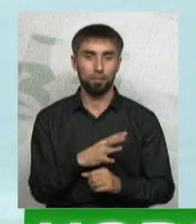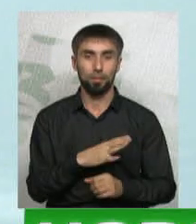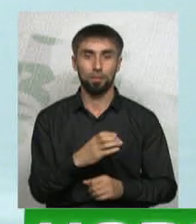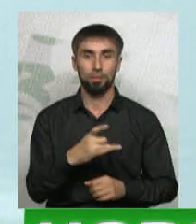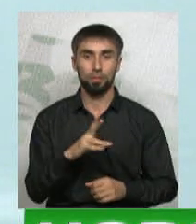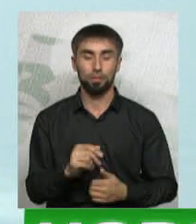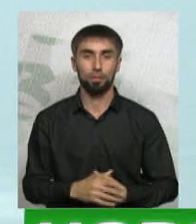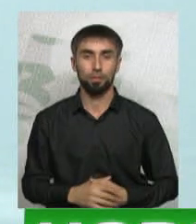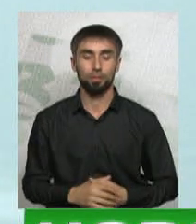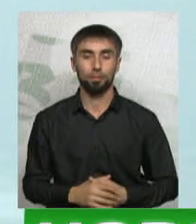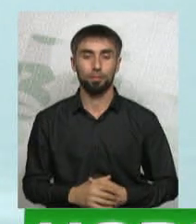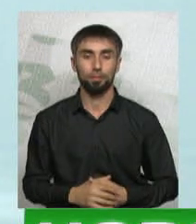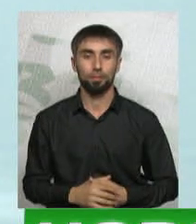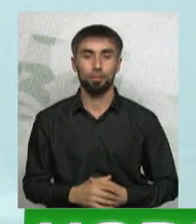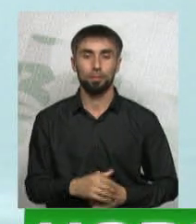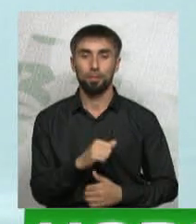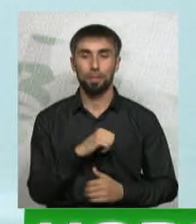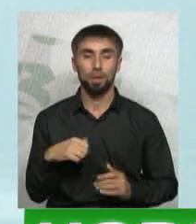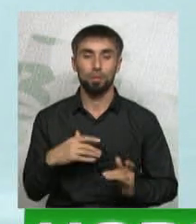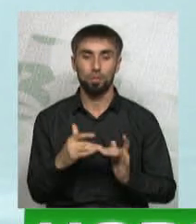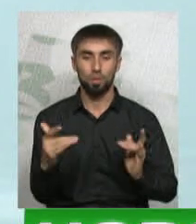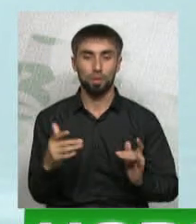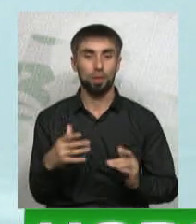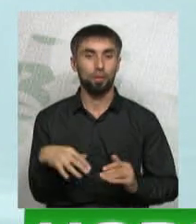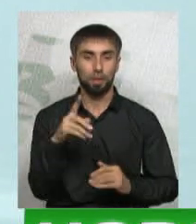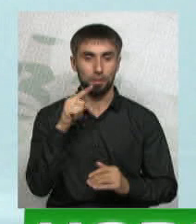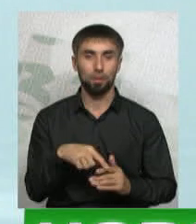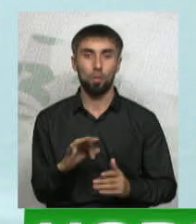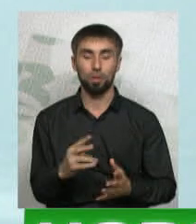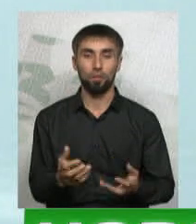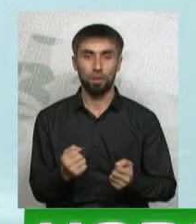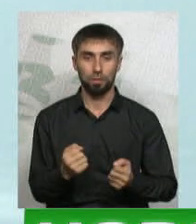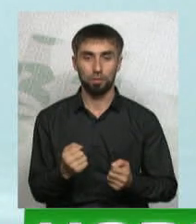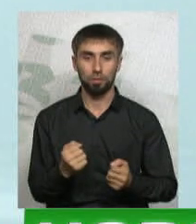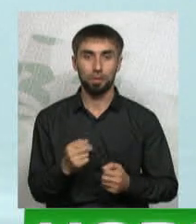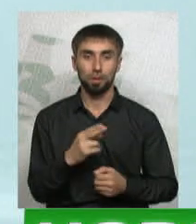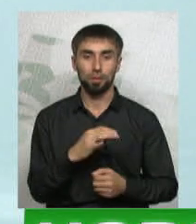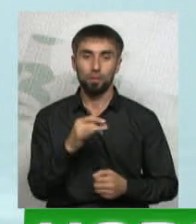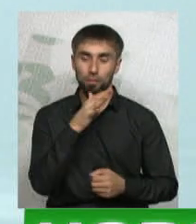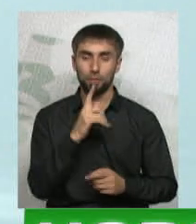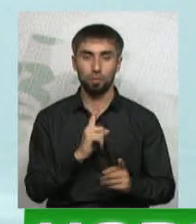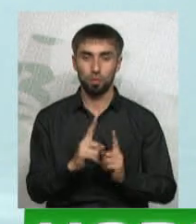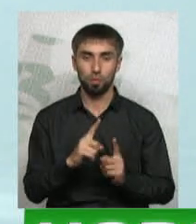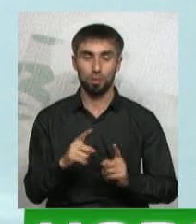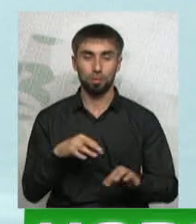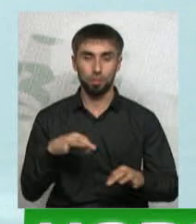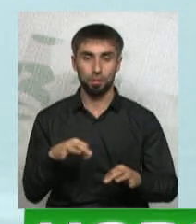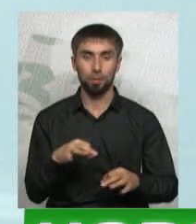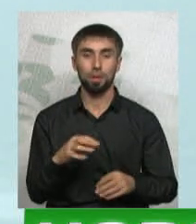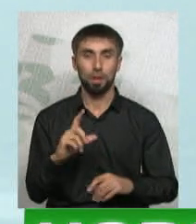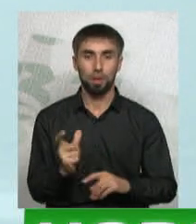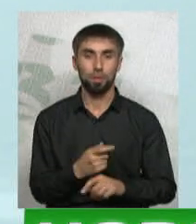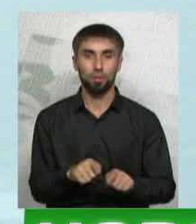ставка. Ведь сам мост, мы все знаем, выдержал. В данное время движение по мосту